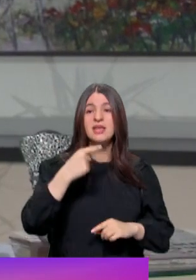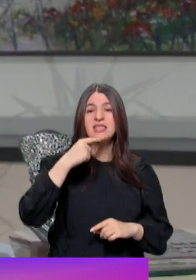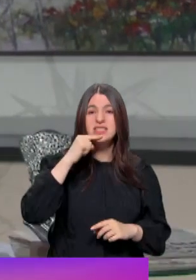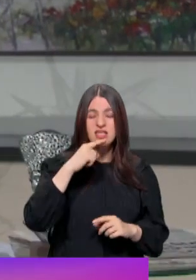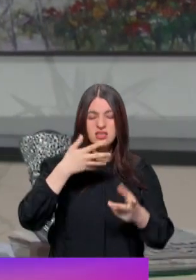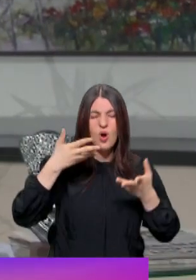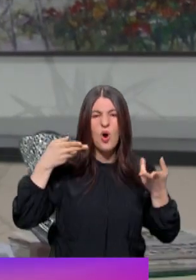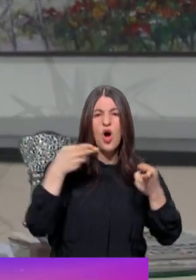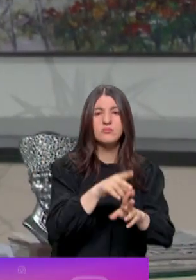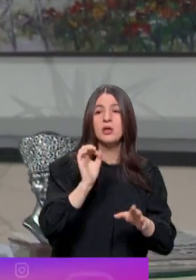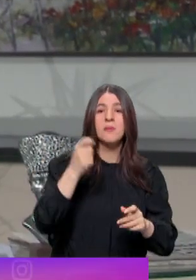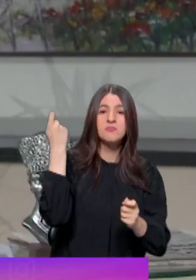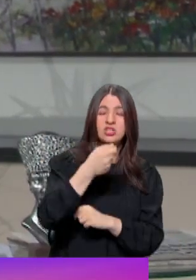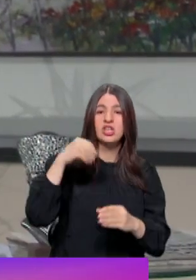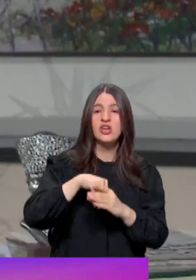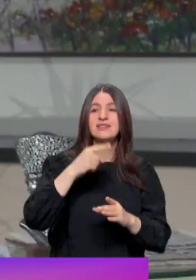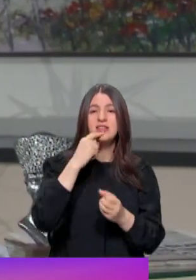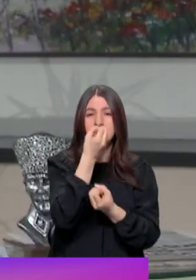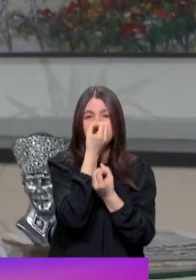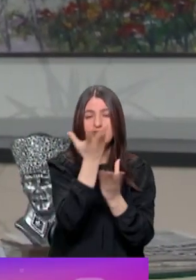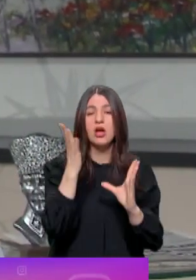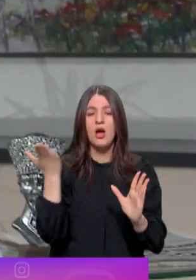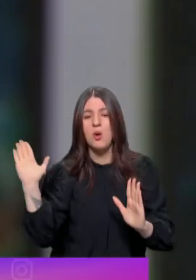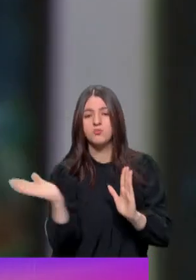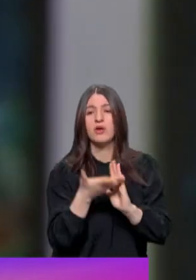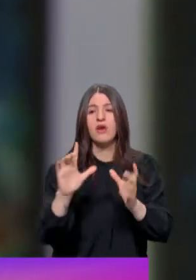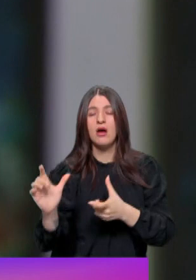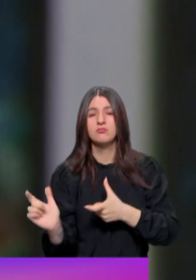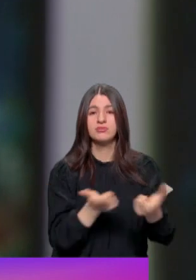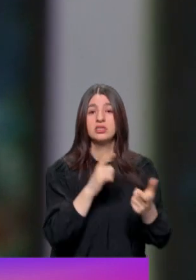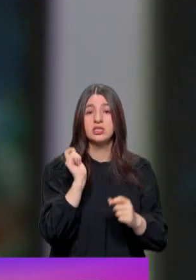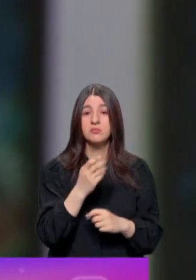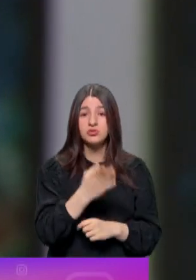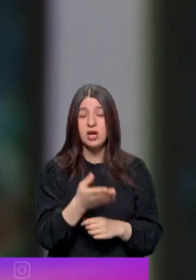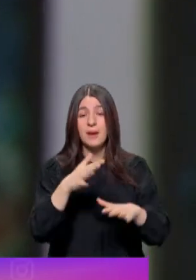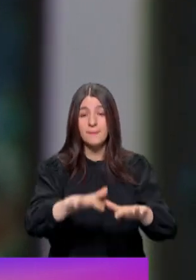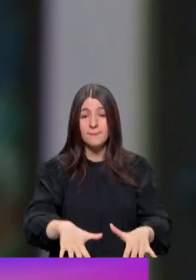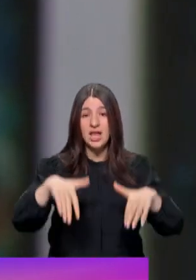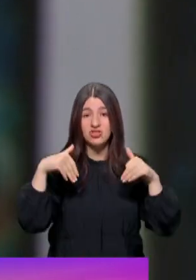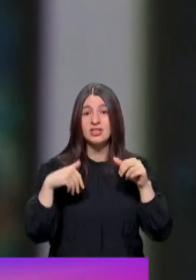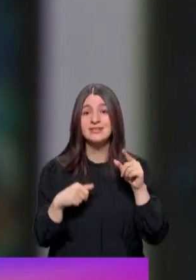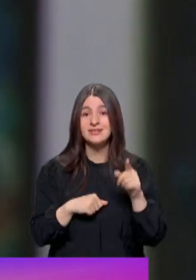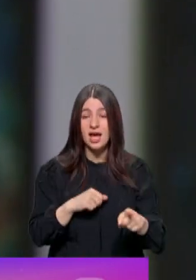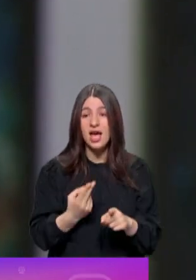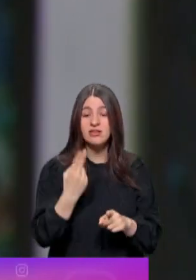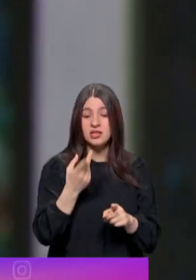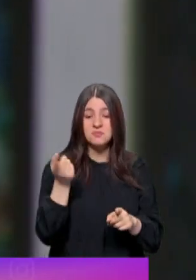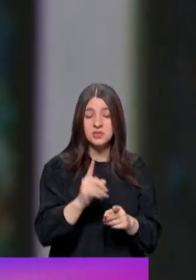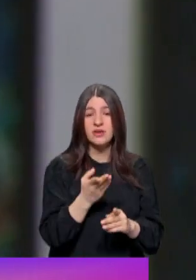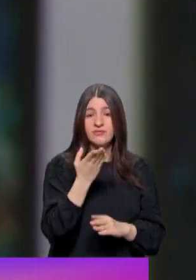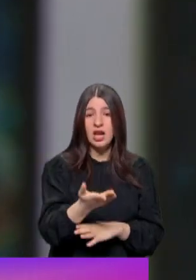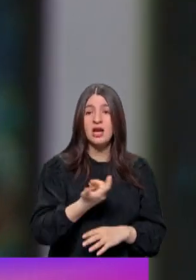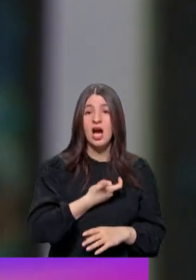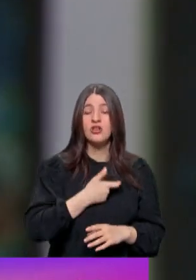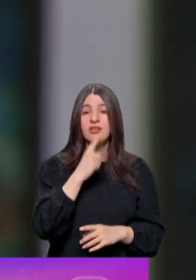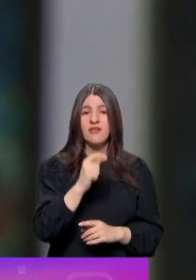olacak. Madencilik için zeytinlikler ya kesilecek ya taşınacak. Meclise 7 kez getirilen yasa